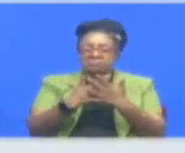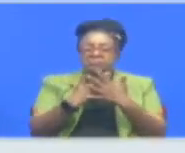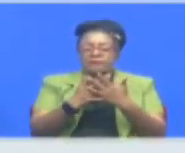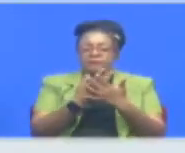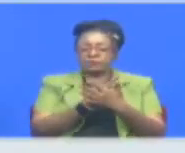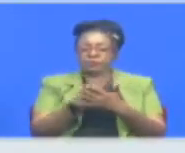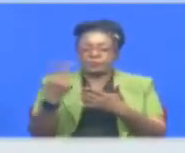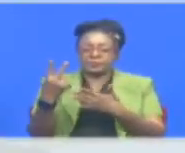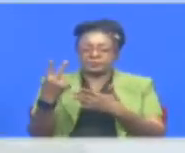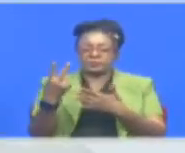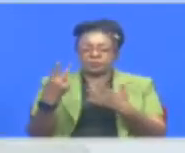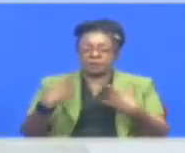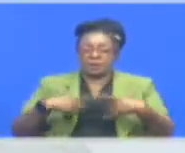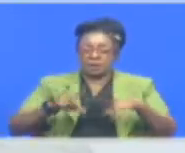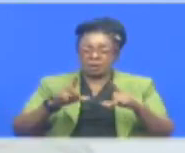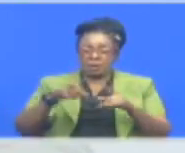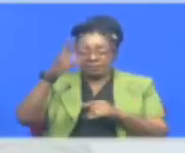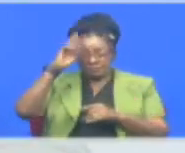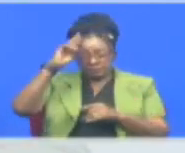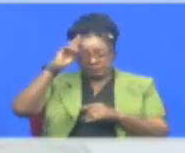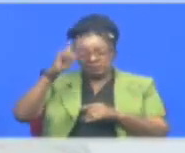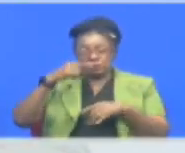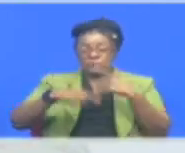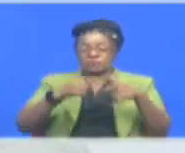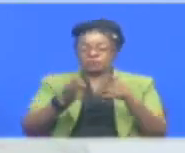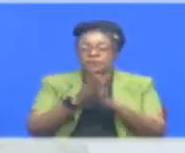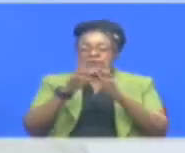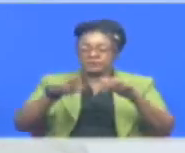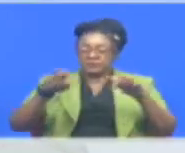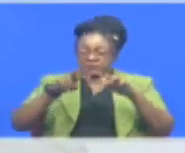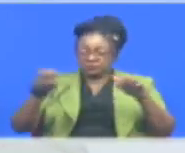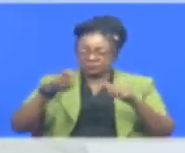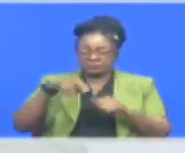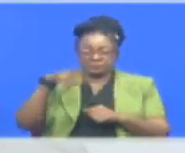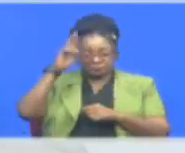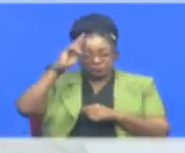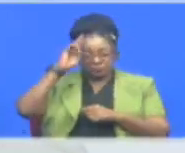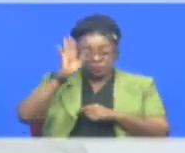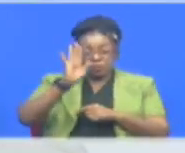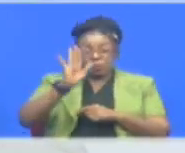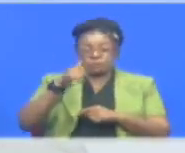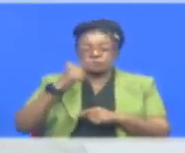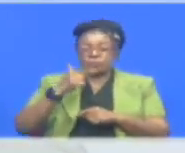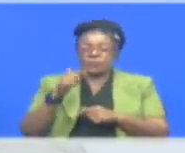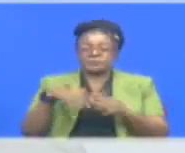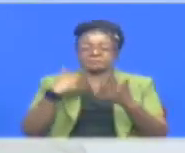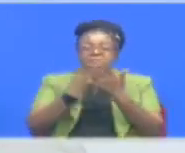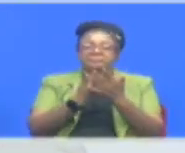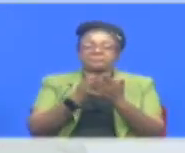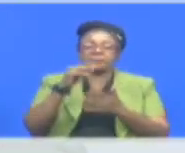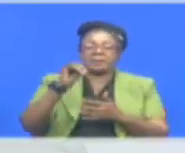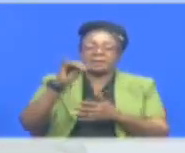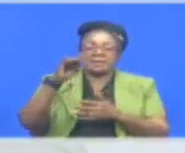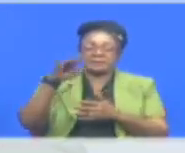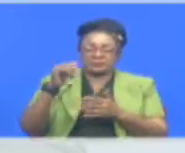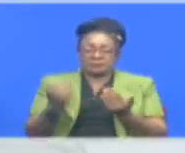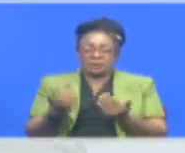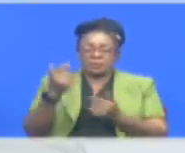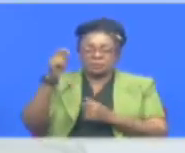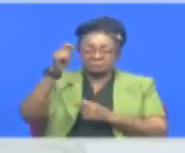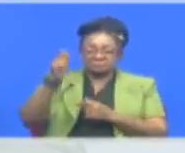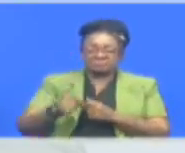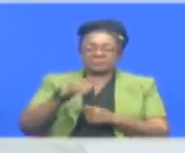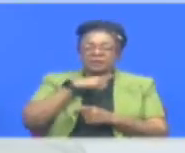mawili ili kuwezesha polisi kukamilisha uchunguzi. Washukiwa hao ambao walifikishwa katika mahakama ya Milimani leo wamefunguliwa mashtaka ya